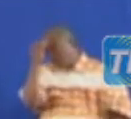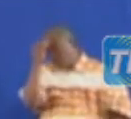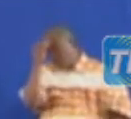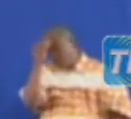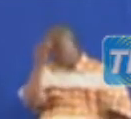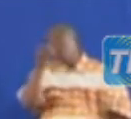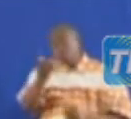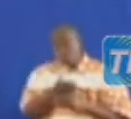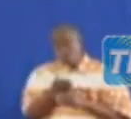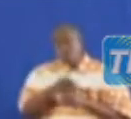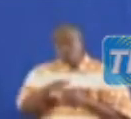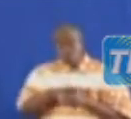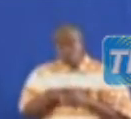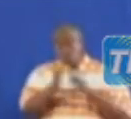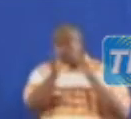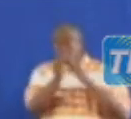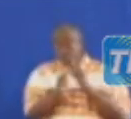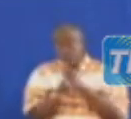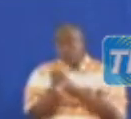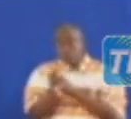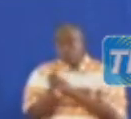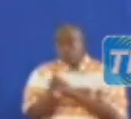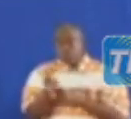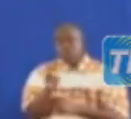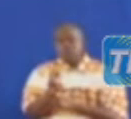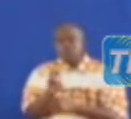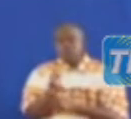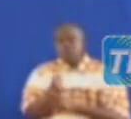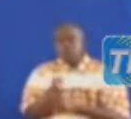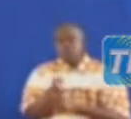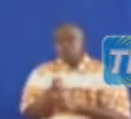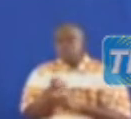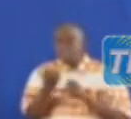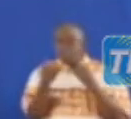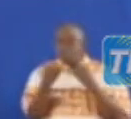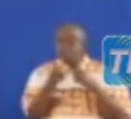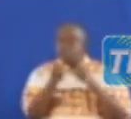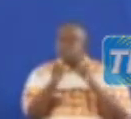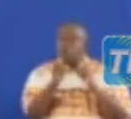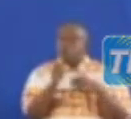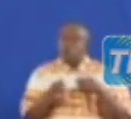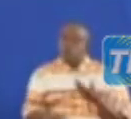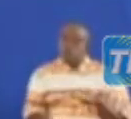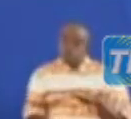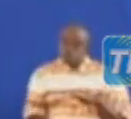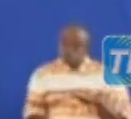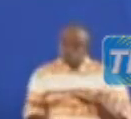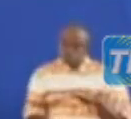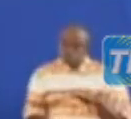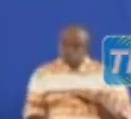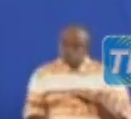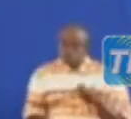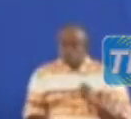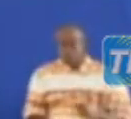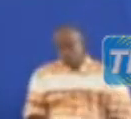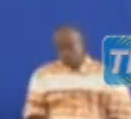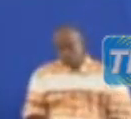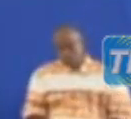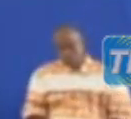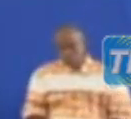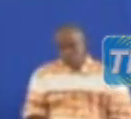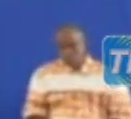kuhusu matumizi ya mfumo wa kielektroniki wa usimamizi wa taarifa za walimu au Teacher Service Commission Management Information